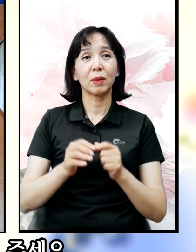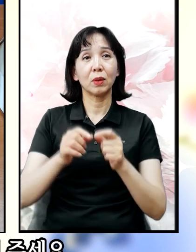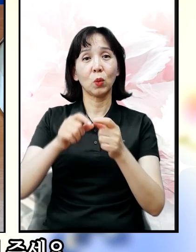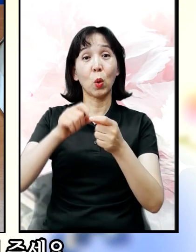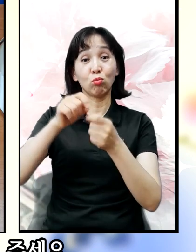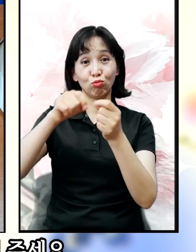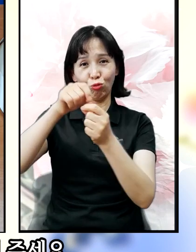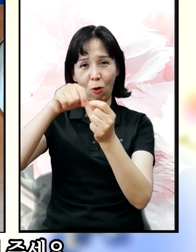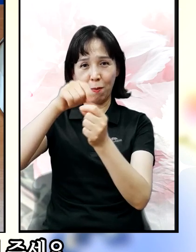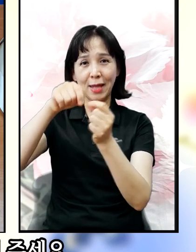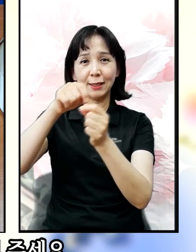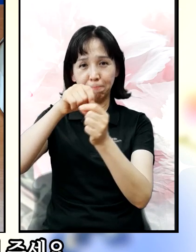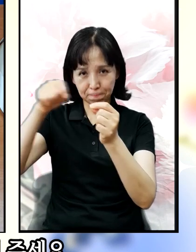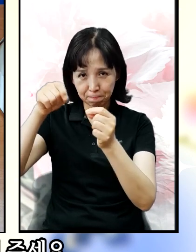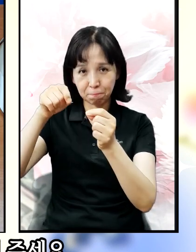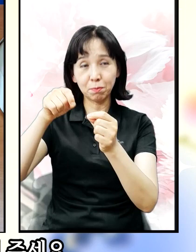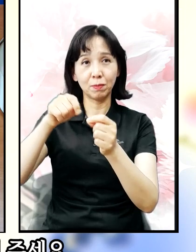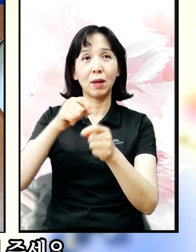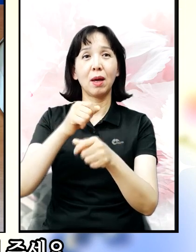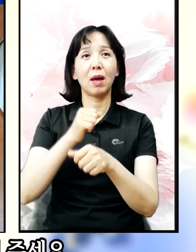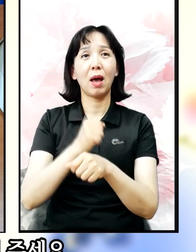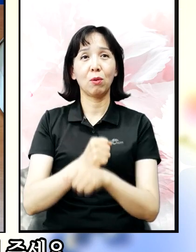매듭을 지어주세요.